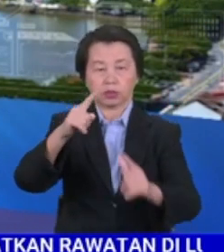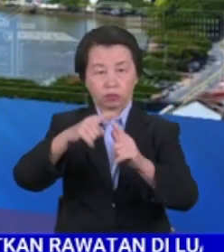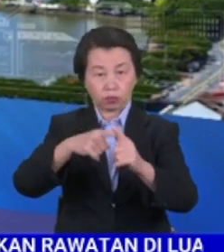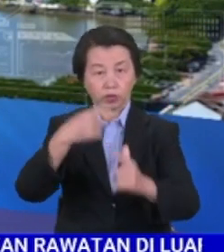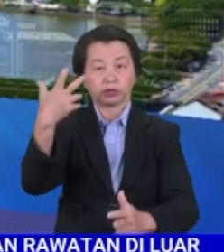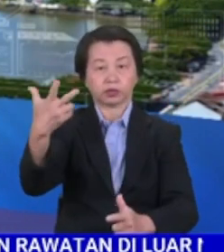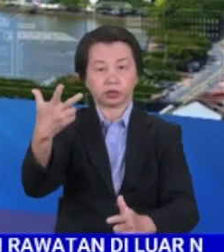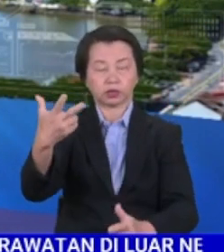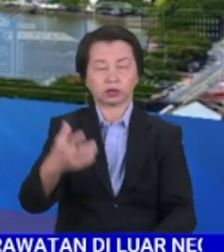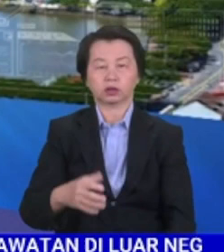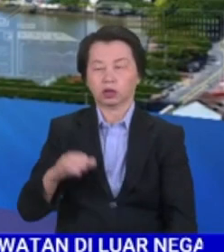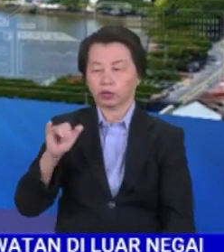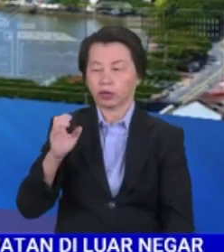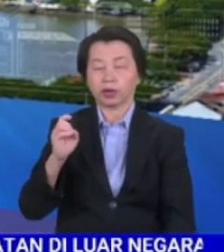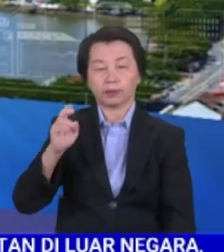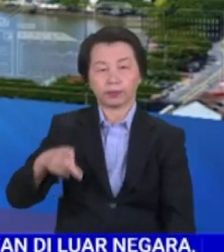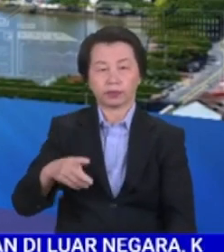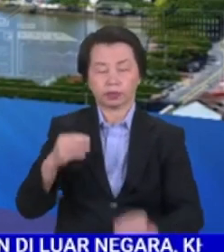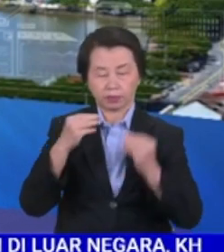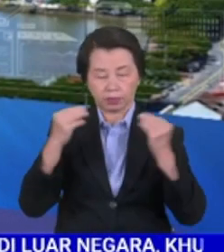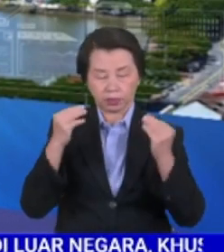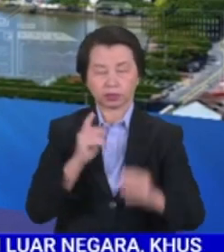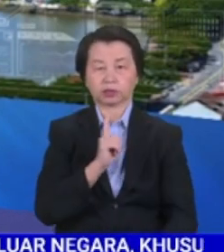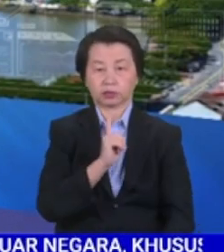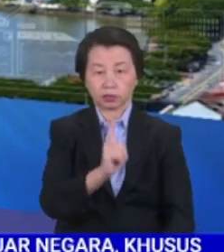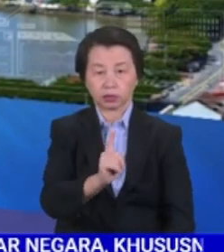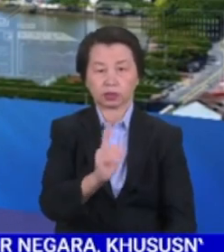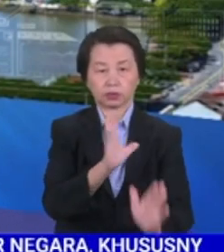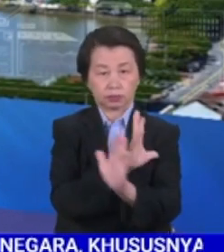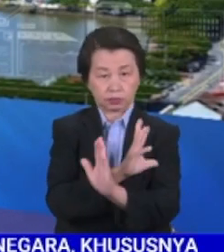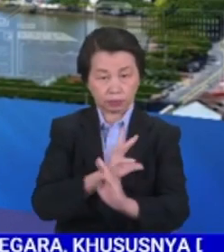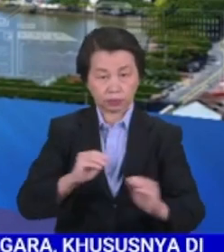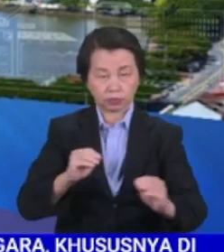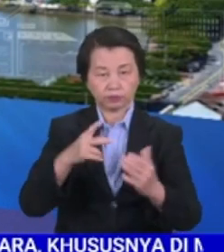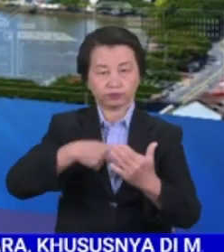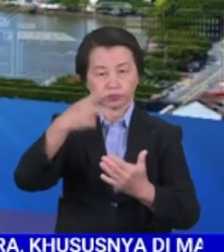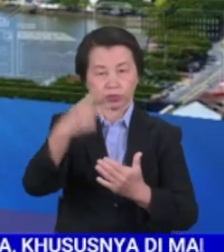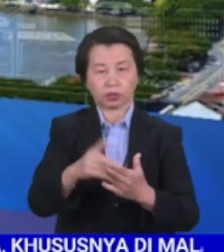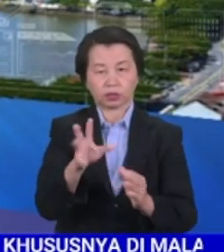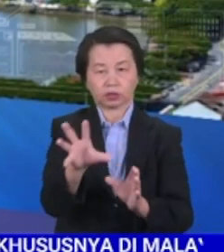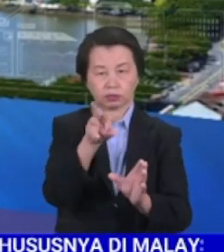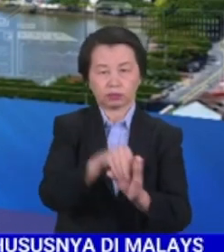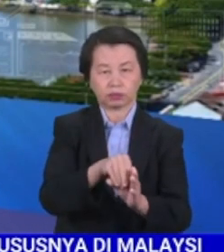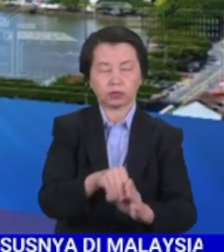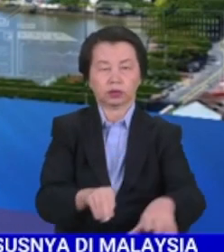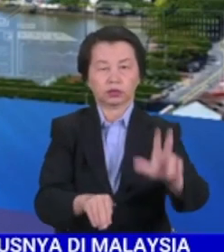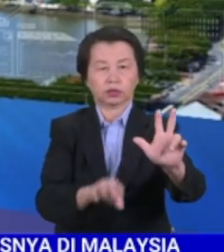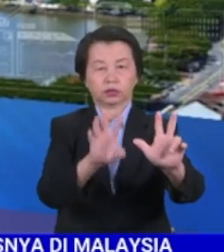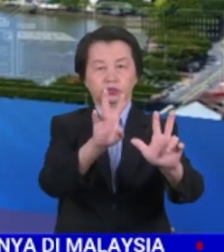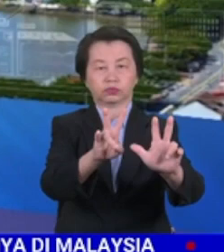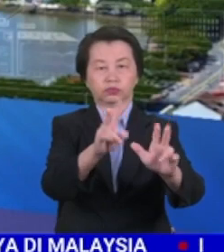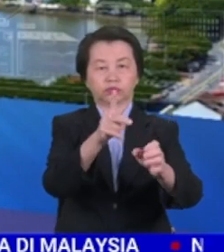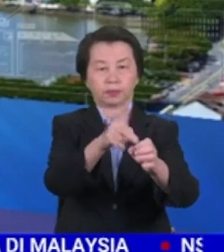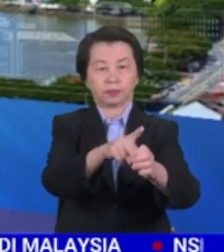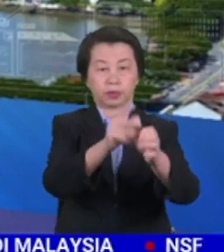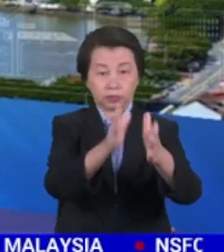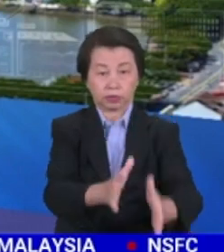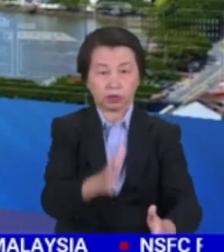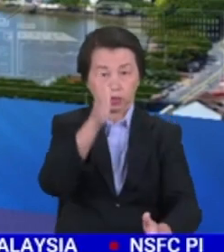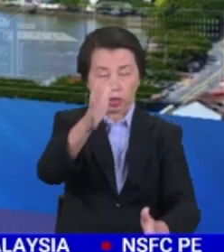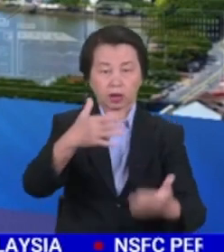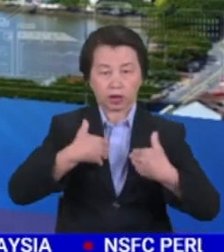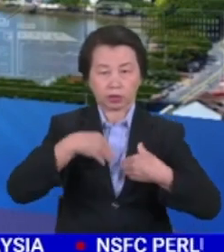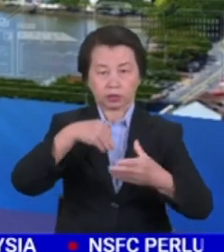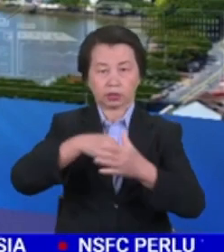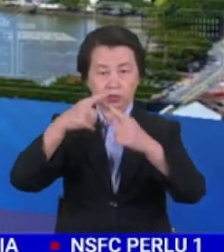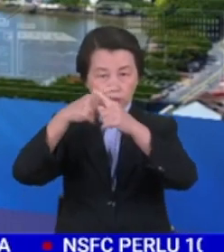ini. Menurut Yang di-Pertua Majlis Islam Sarawak, Datuk Misnu Taha, program yang melibatkan seramai 37 peserta itu akan diadakan